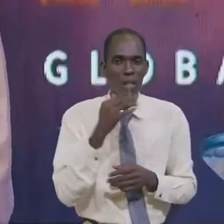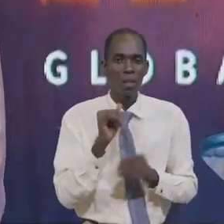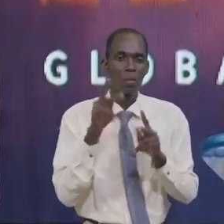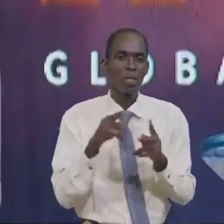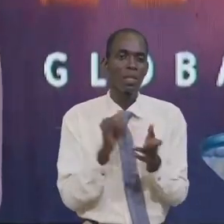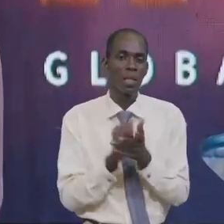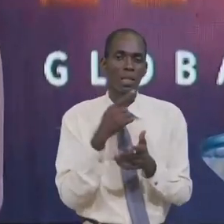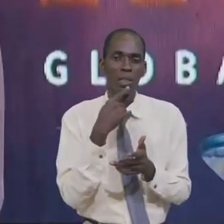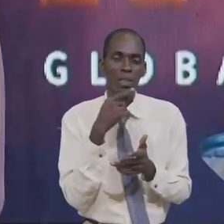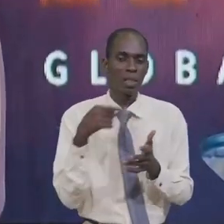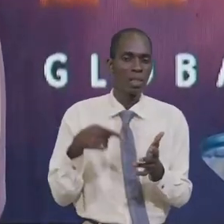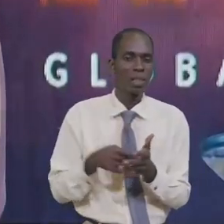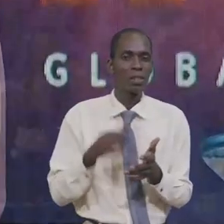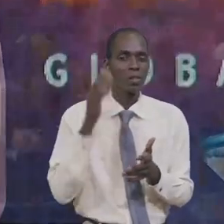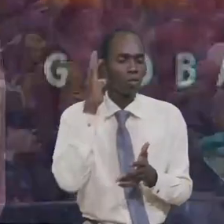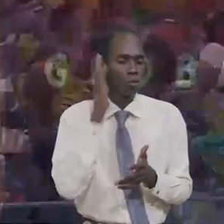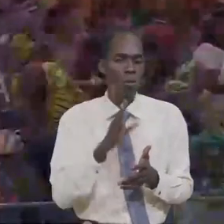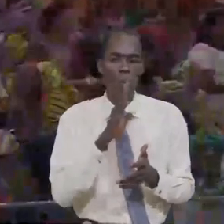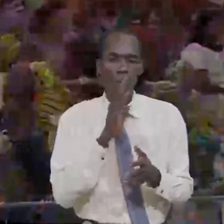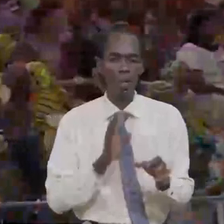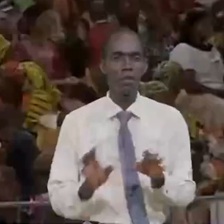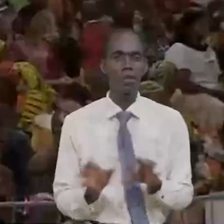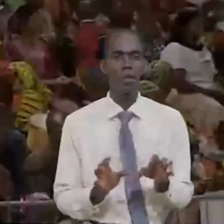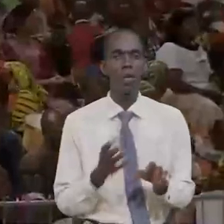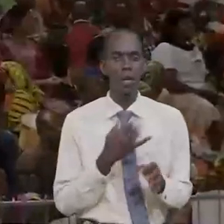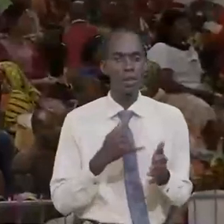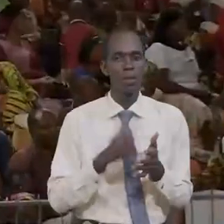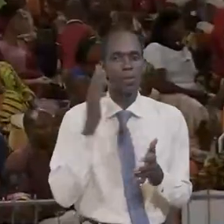ce sera fait et ce sera fait